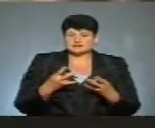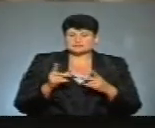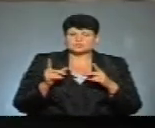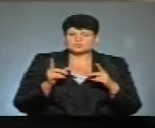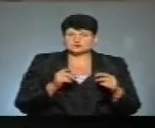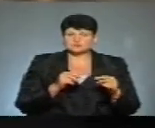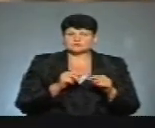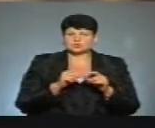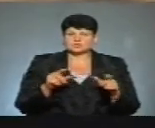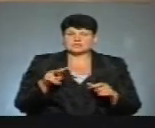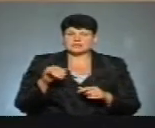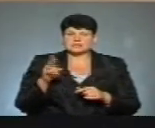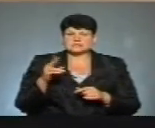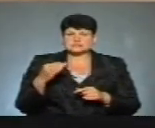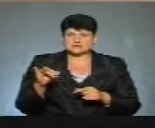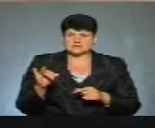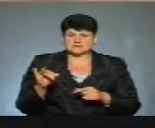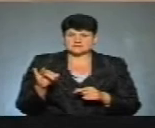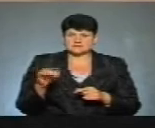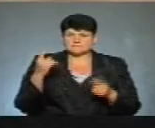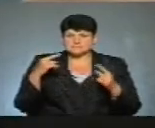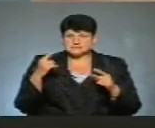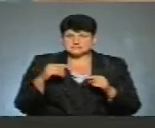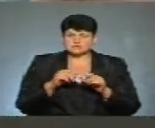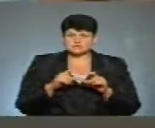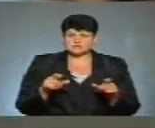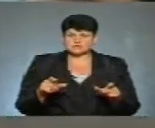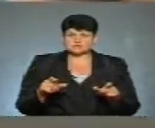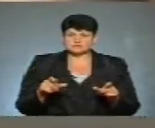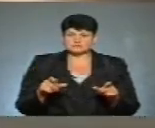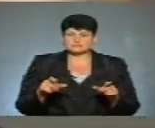до школи, ліцей, мистецька школа.